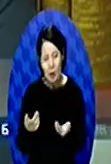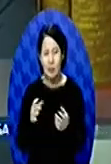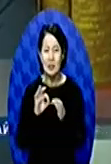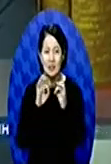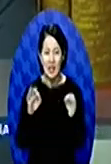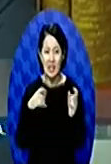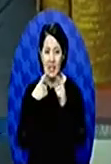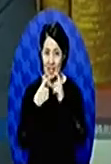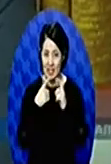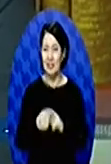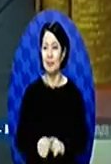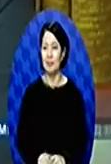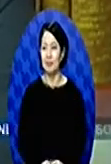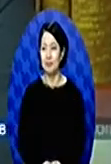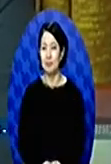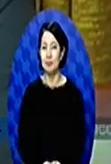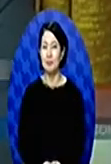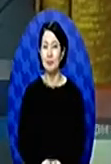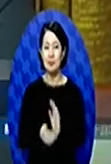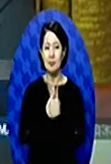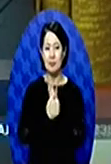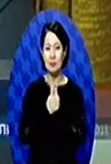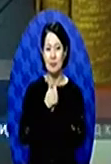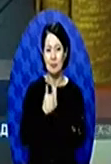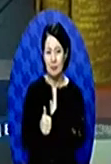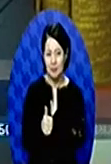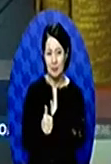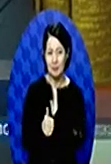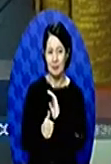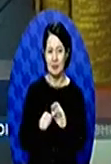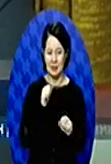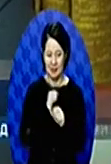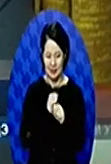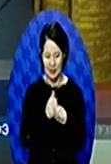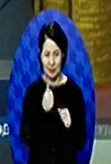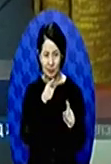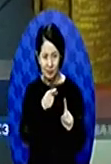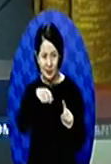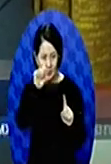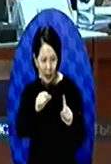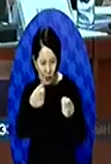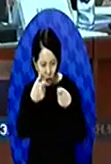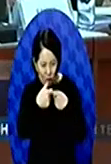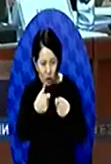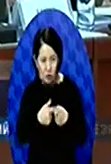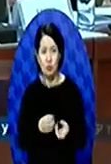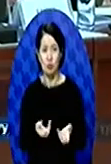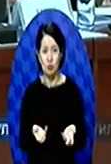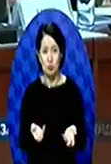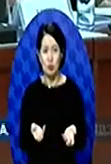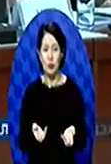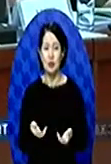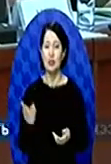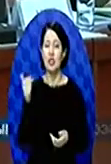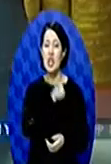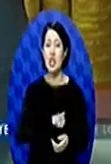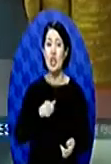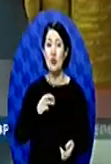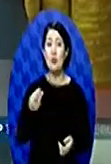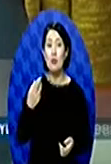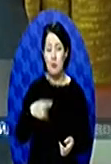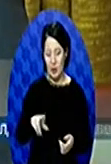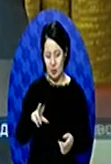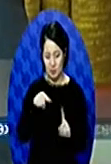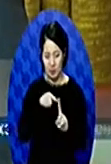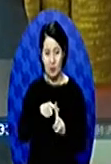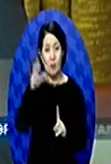Чадвартай суурилсан салингийн тогтолцоог нэвтрүүлэх цаг нь бас болсон юм биш үү гэдэг юм зарчмын асуудлыг хөндмөрөх. Эрүүл мэндийн боловсруулалтын салбарын ажилчдаас эхлэх